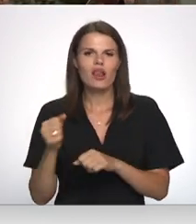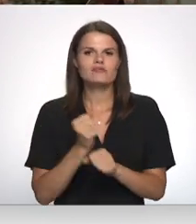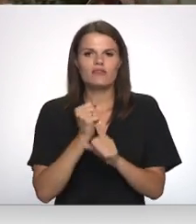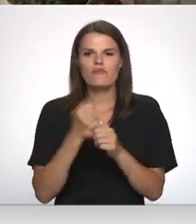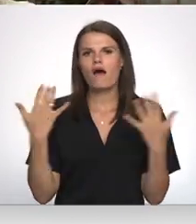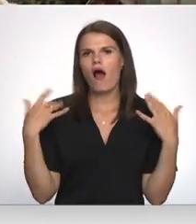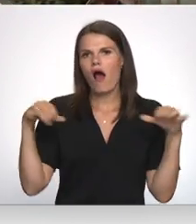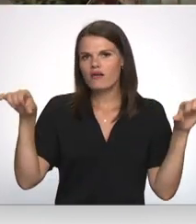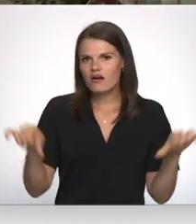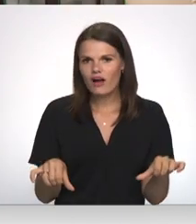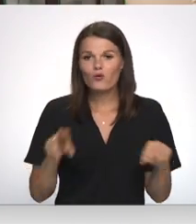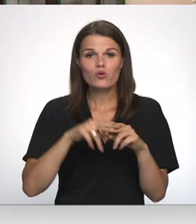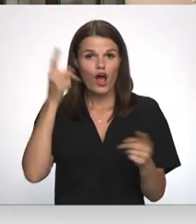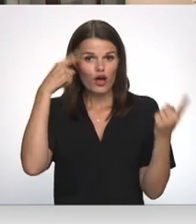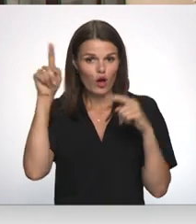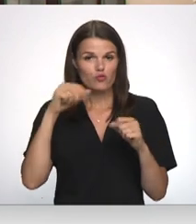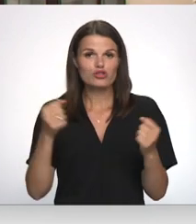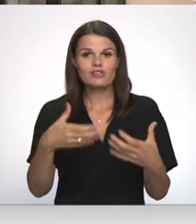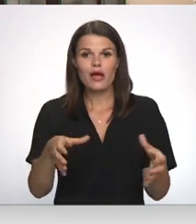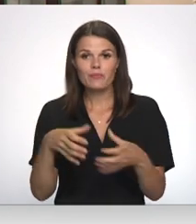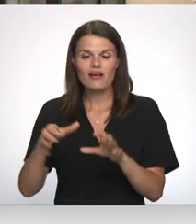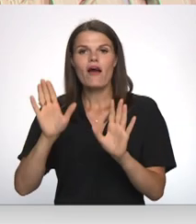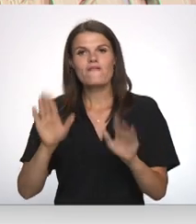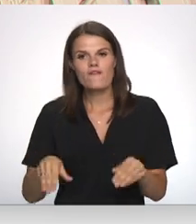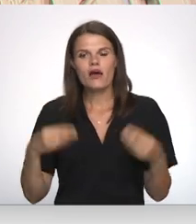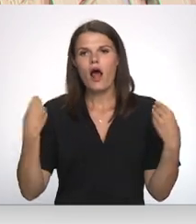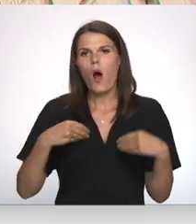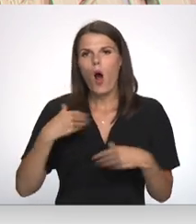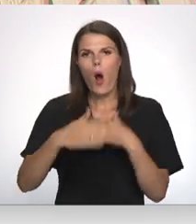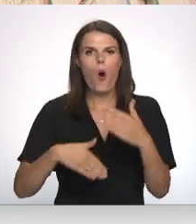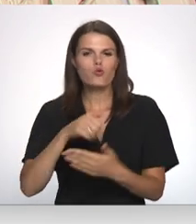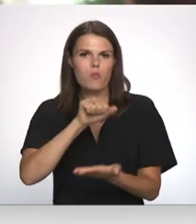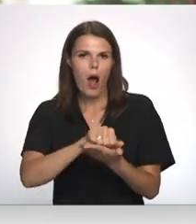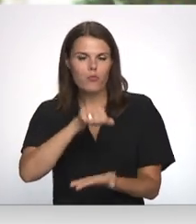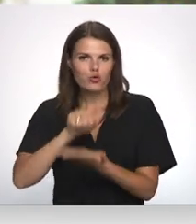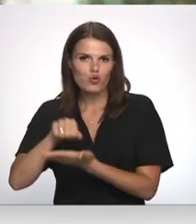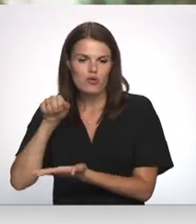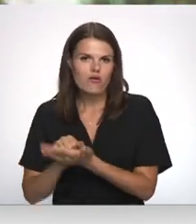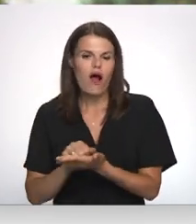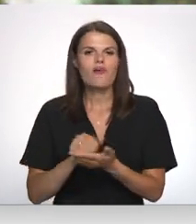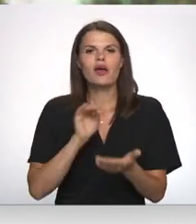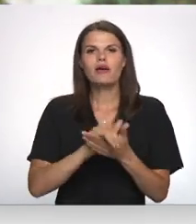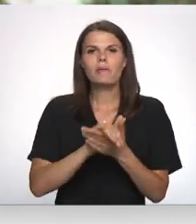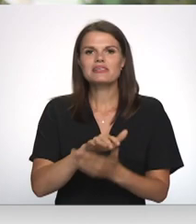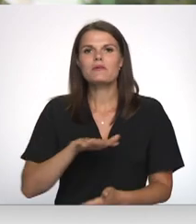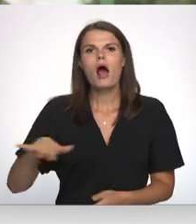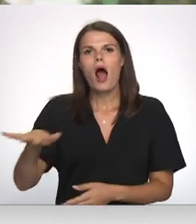kafejnīcis. Savukārt radošajās darbnīcās var apdrukāt audumu, iepazīties ar apkaimes vēsturi un apgūt